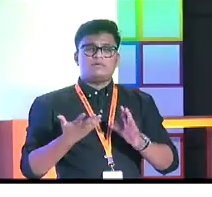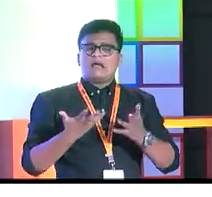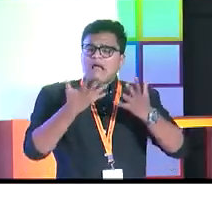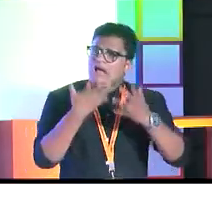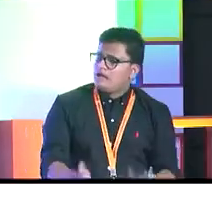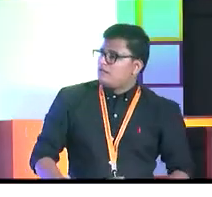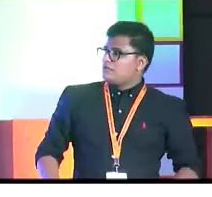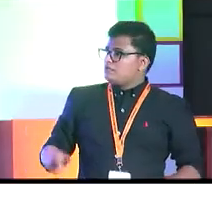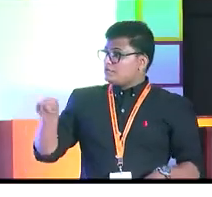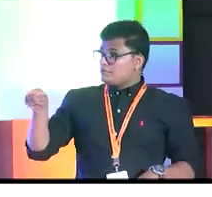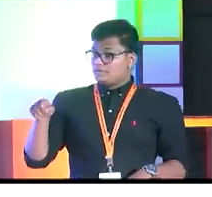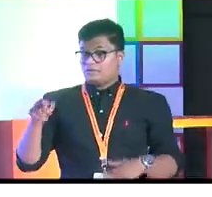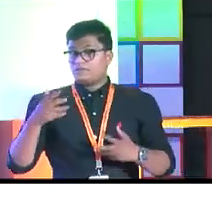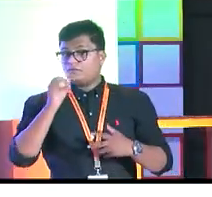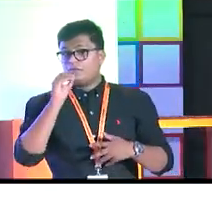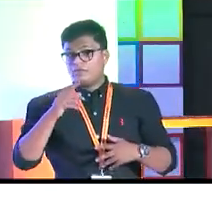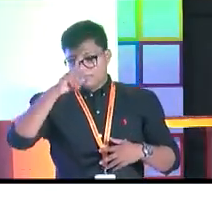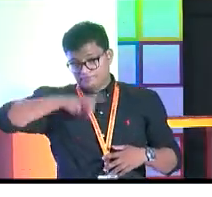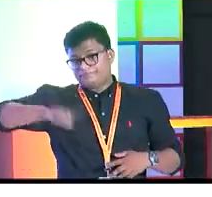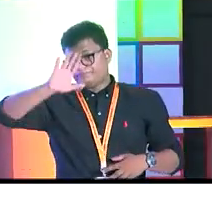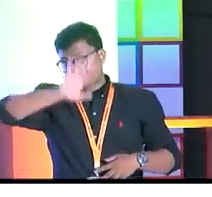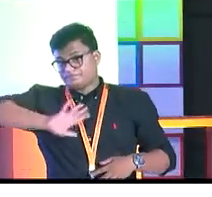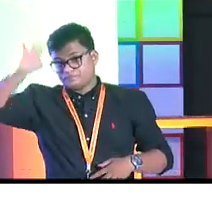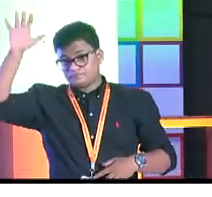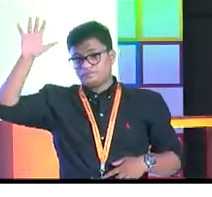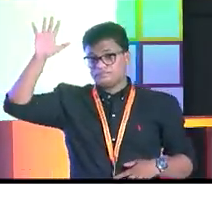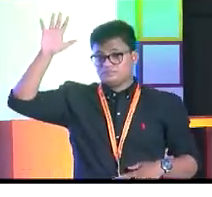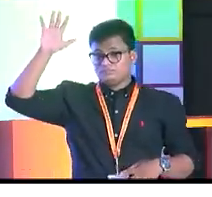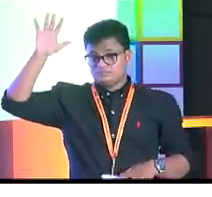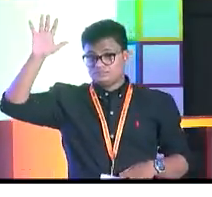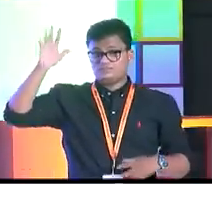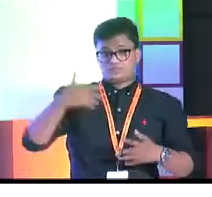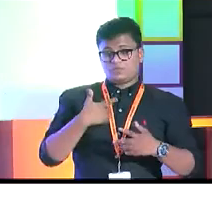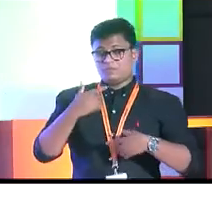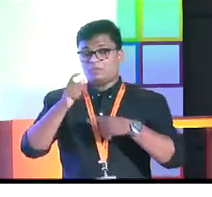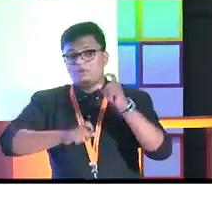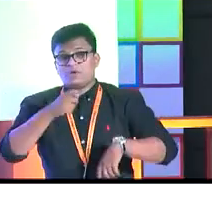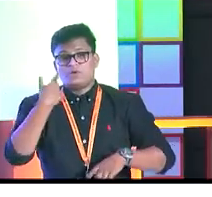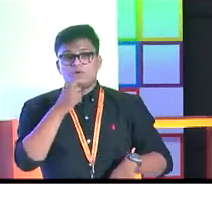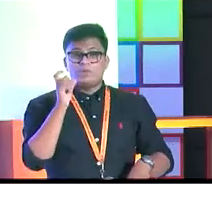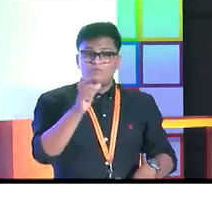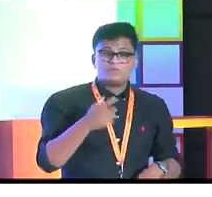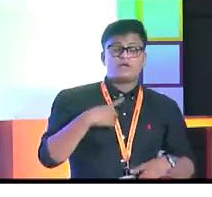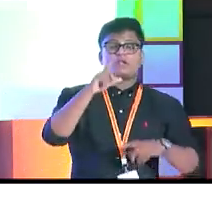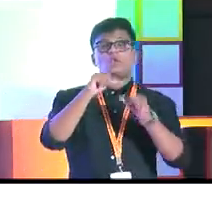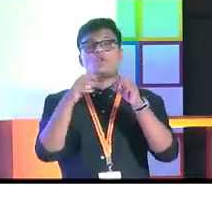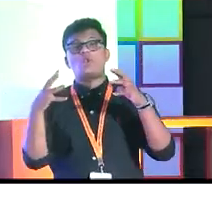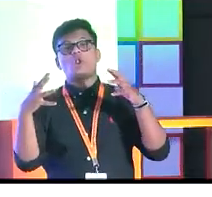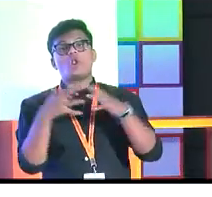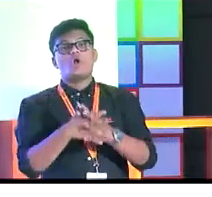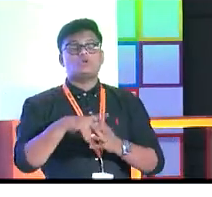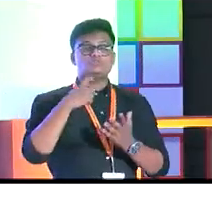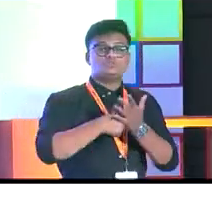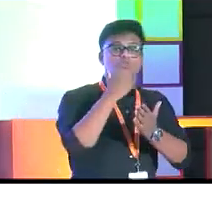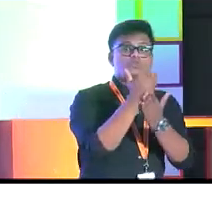के बहुत बड़े हिस्से के लिए द पीपल हु फॉर्म ओपिनियन, द पीपल हु क्रिएट लॉज, उन सब के